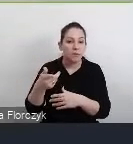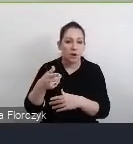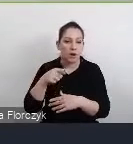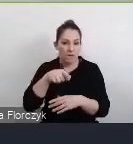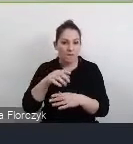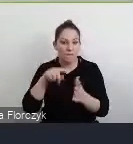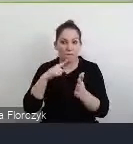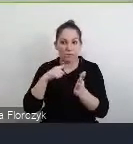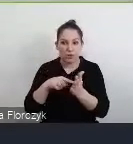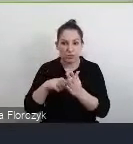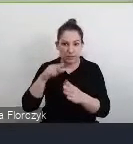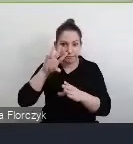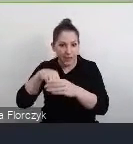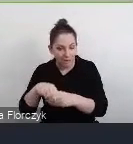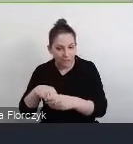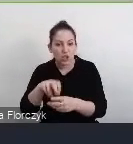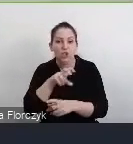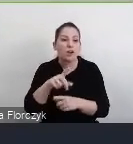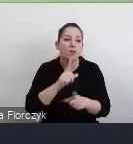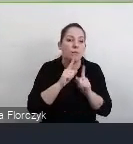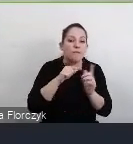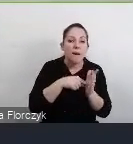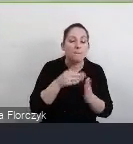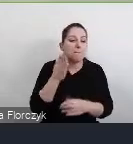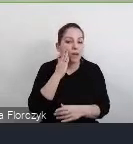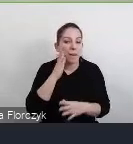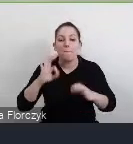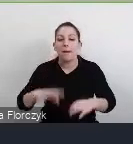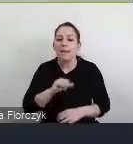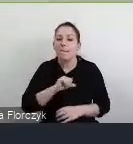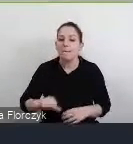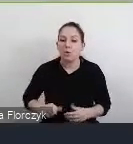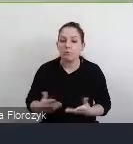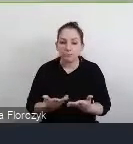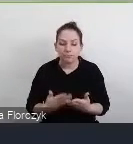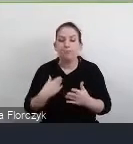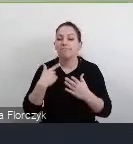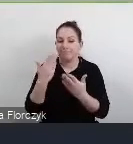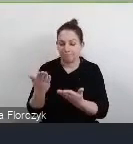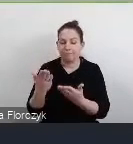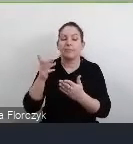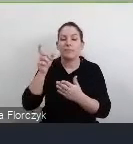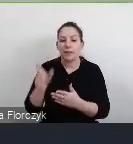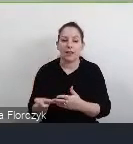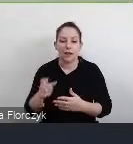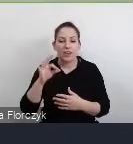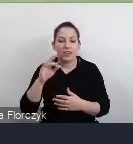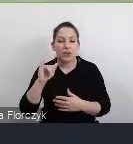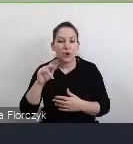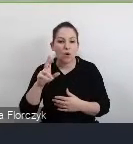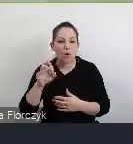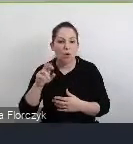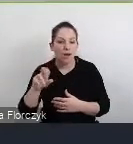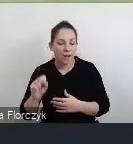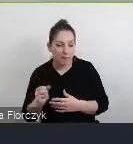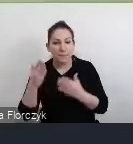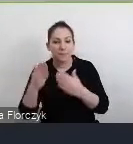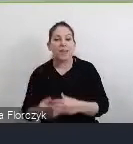inwestują, może właśnie w rozmowie z mieszkańcami? Panie burmistrzu, zwracam się do pana burmistrza Sikory. Witam